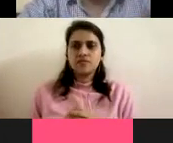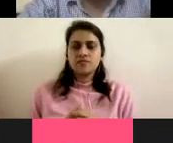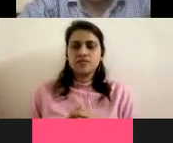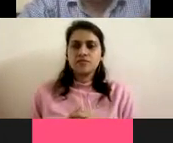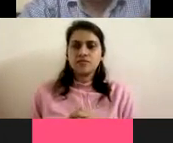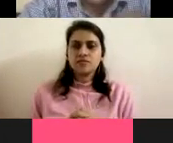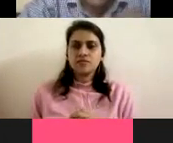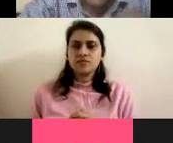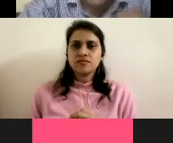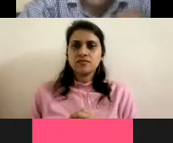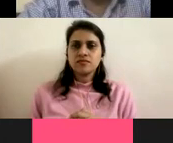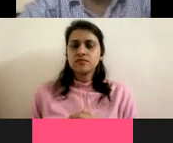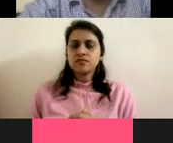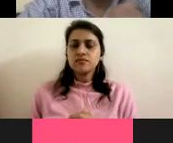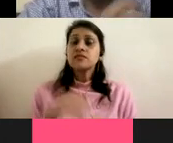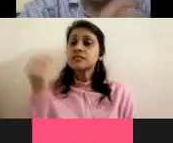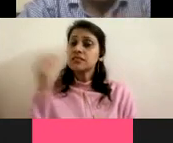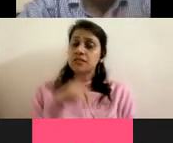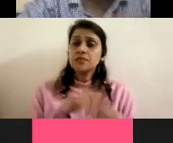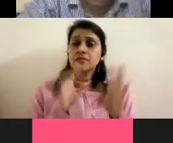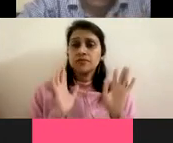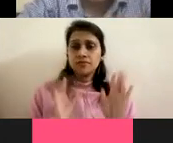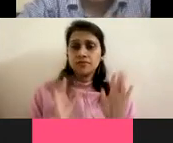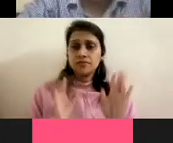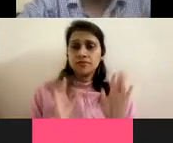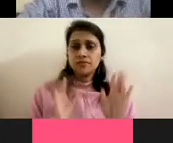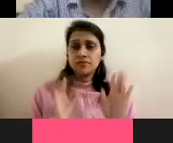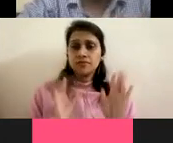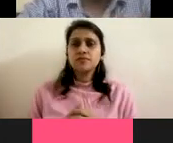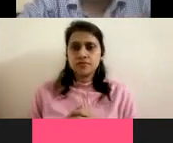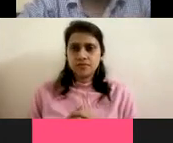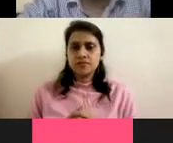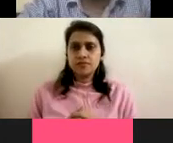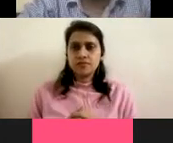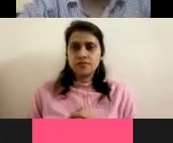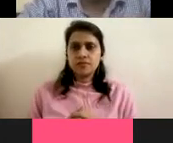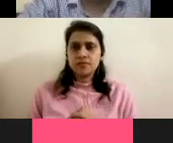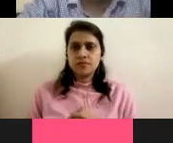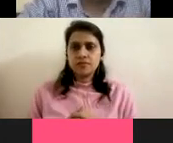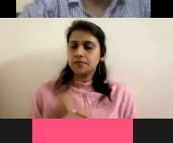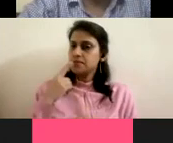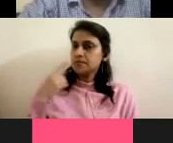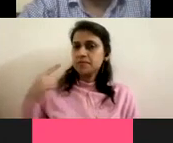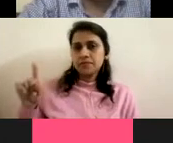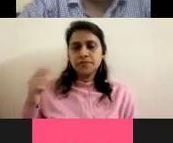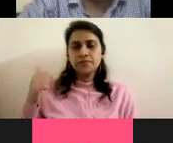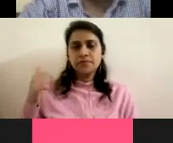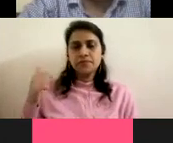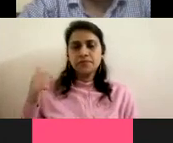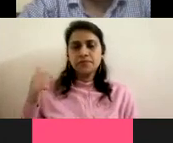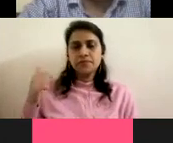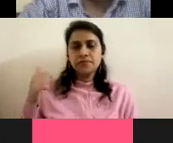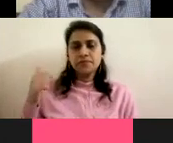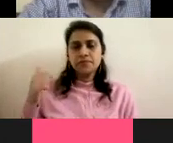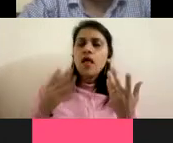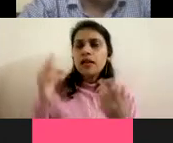सम कंडीशंस में रिएक्ट रिस्पॉन्ड करने में तो हैविंग दैट फ्लेक्सिबिलिटी इज व्हाट यू आर मेंशनिंग करेक्ट और एनीथिंग एल्स